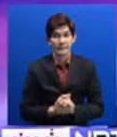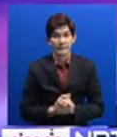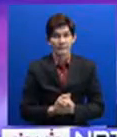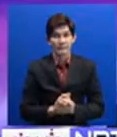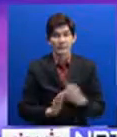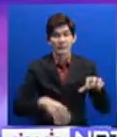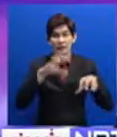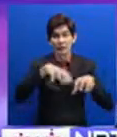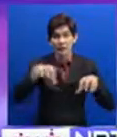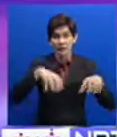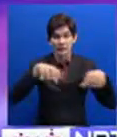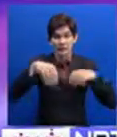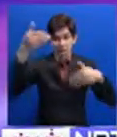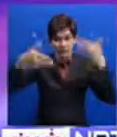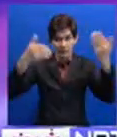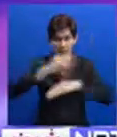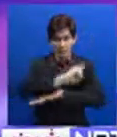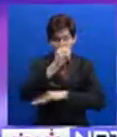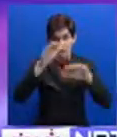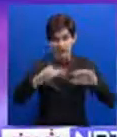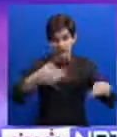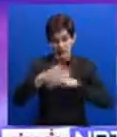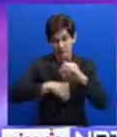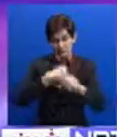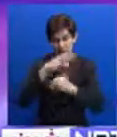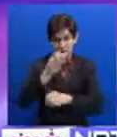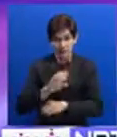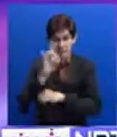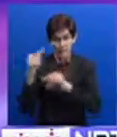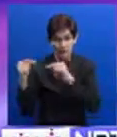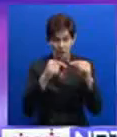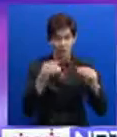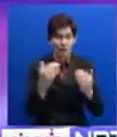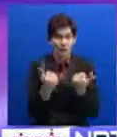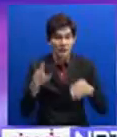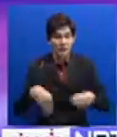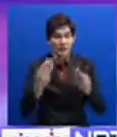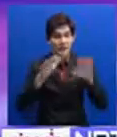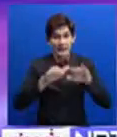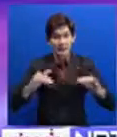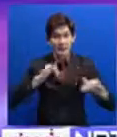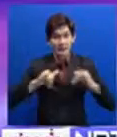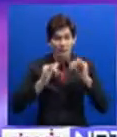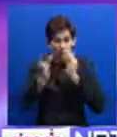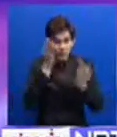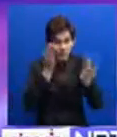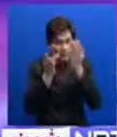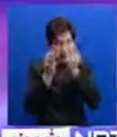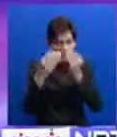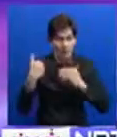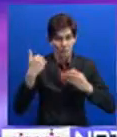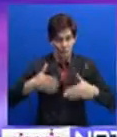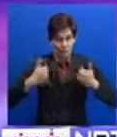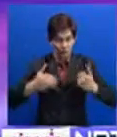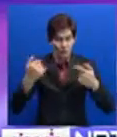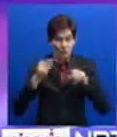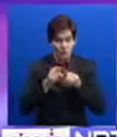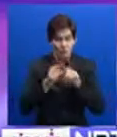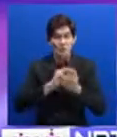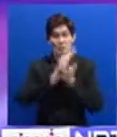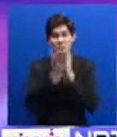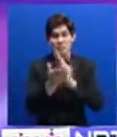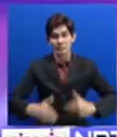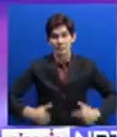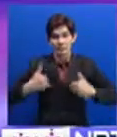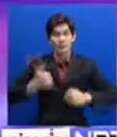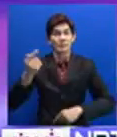หลายหน่วยงานจัดกิจกรรมวันเด็กแห่งชาติปี2558ต่อเนื่องนะครับให้บรรดาเด็กและเยาวชนได้เรียนรู้พร้อมความสนุกสนานนำไปปรับใช้